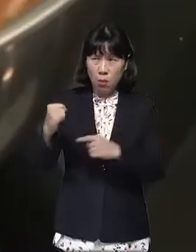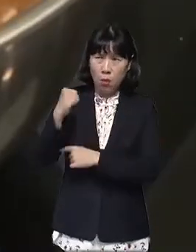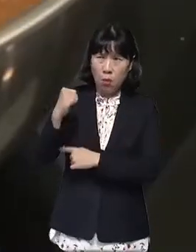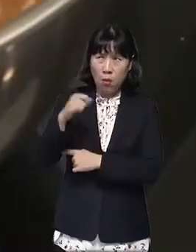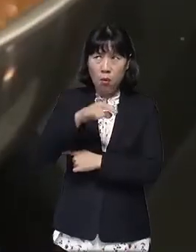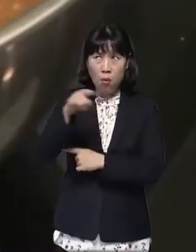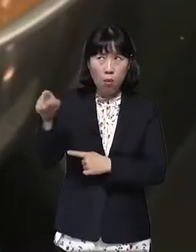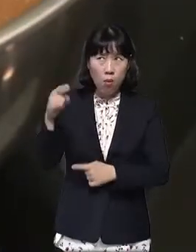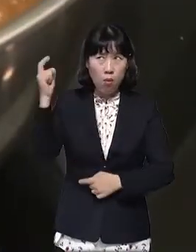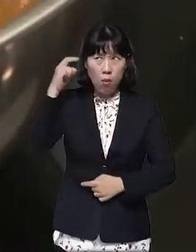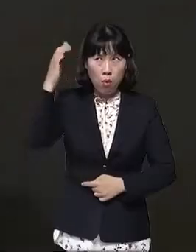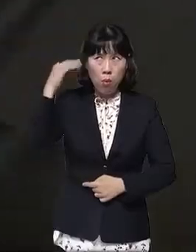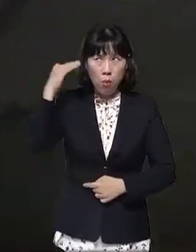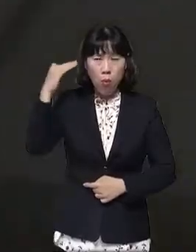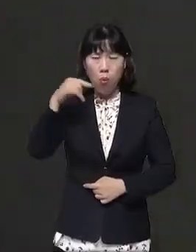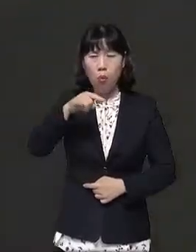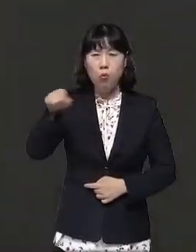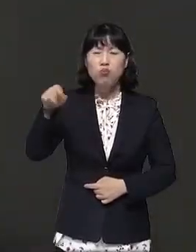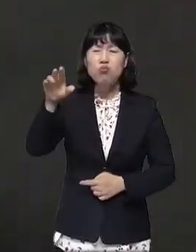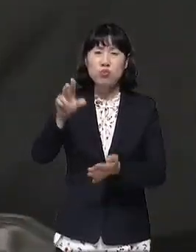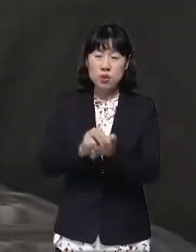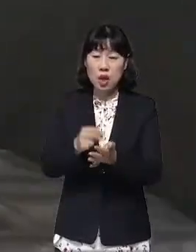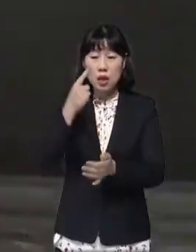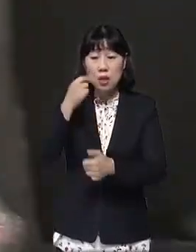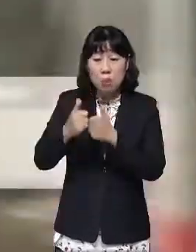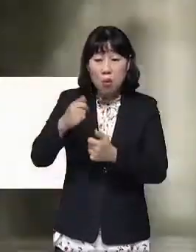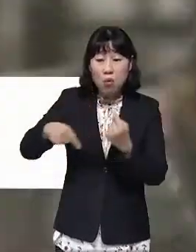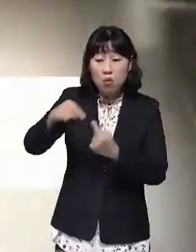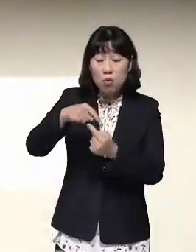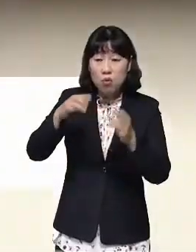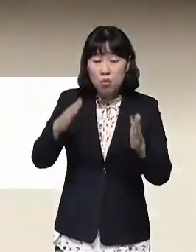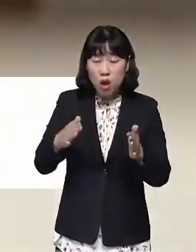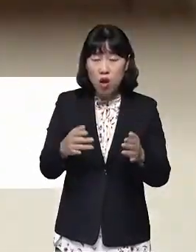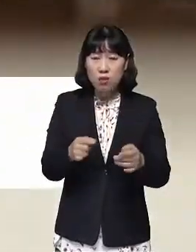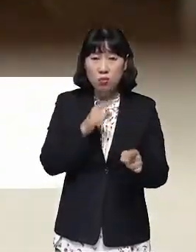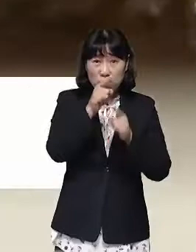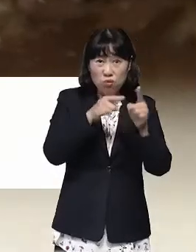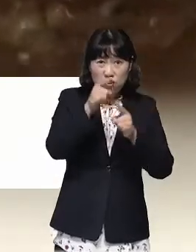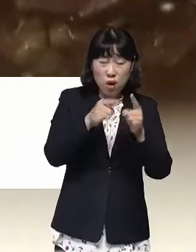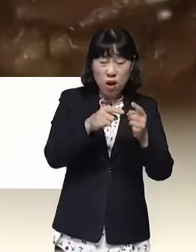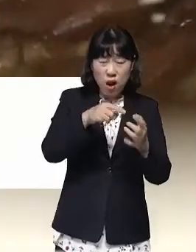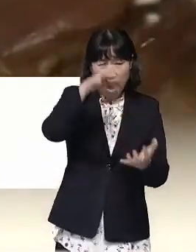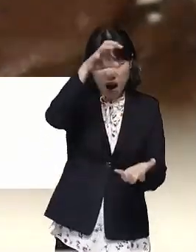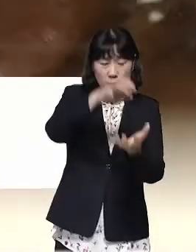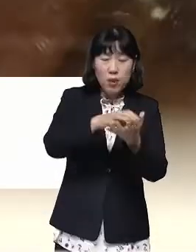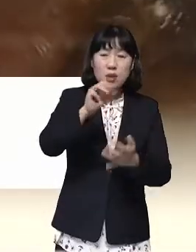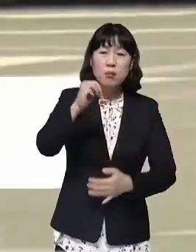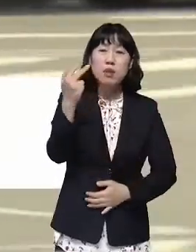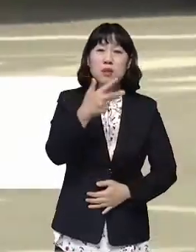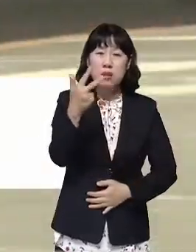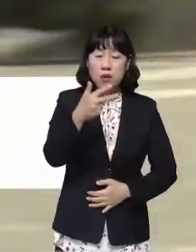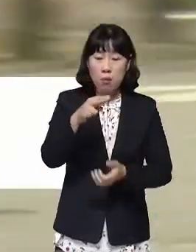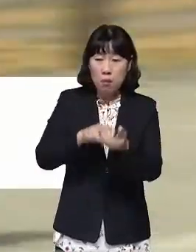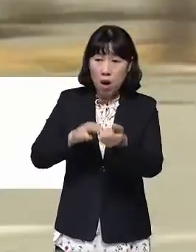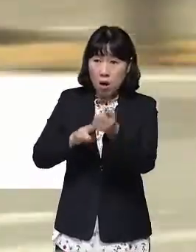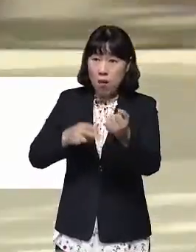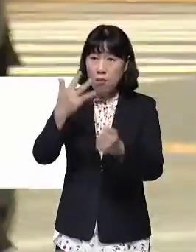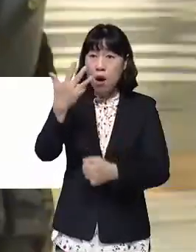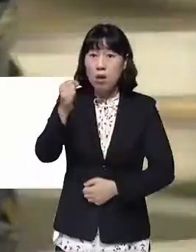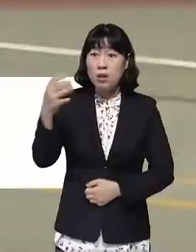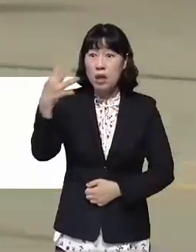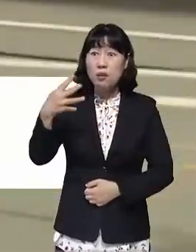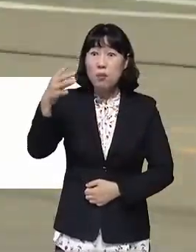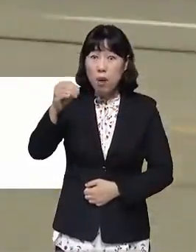게 문제입니다. 시범 운영 기간 동안 누적 주문 3만 7천 건과 매출 8억 4천만